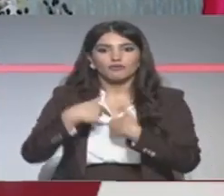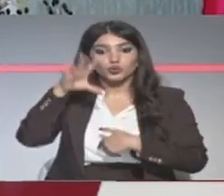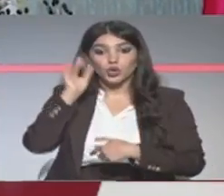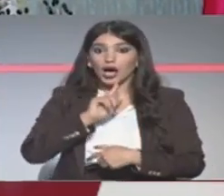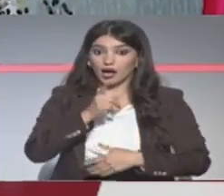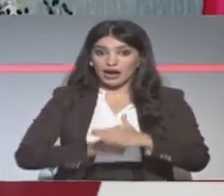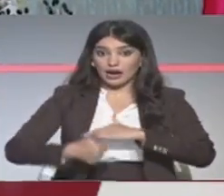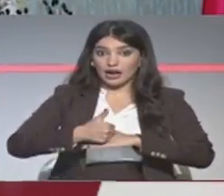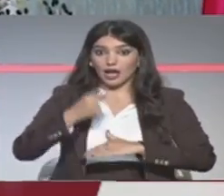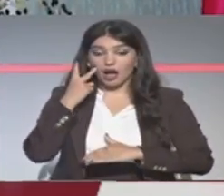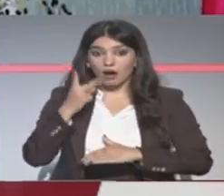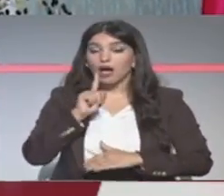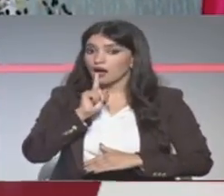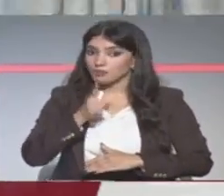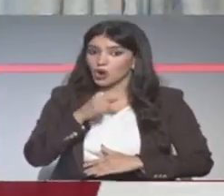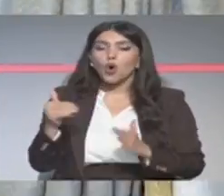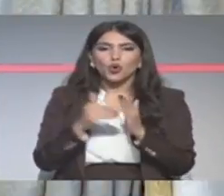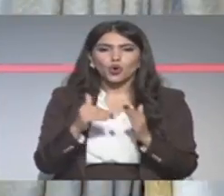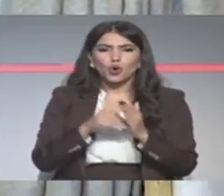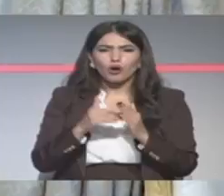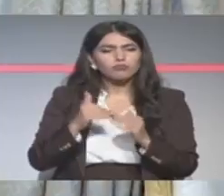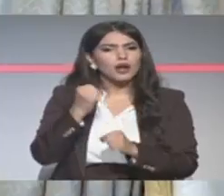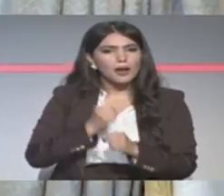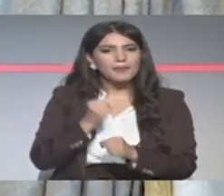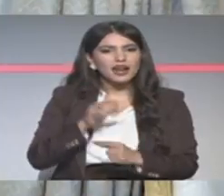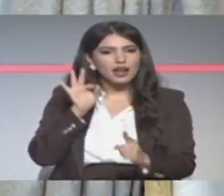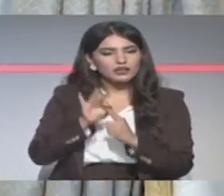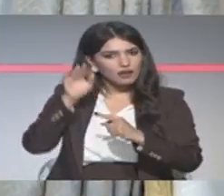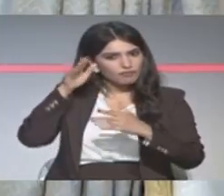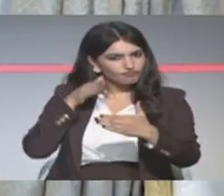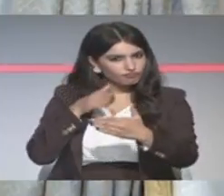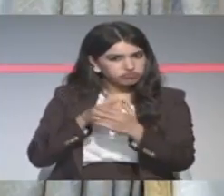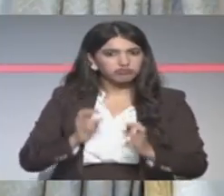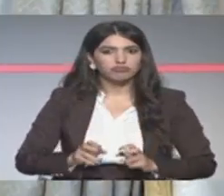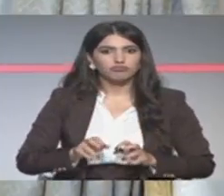رئيس الدولة أكد على الحاجة إلى مزيد تكثيف الجهود من أجل التصدي